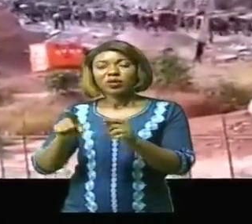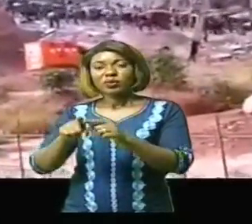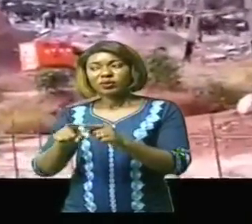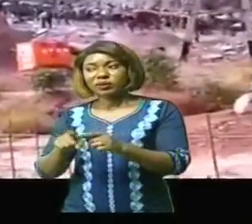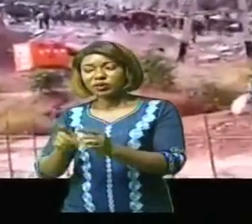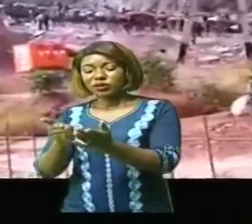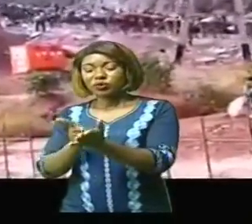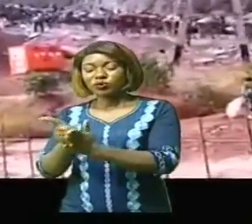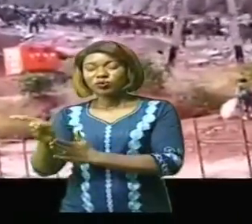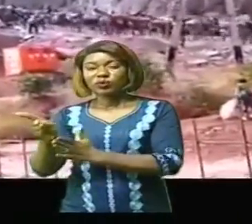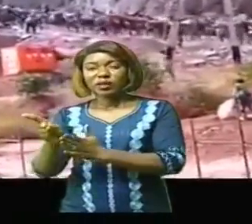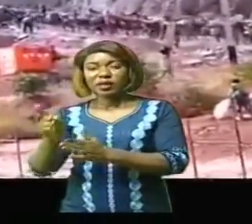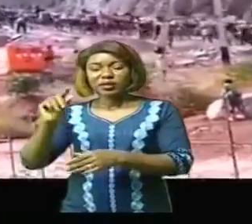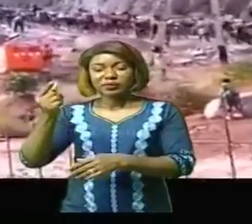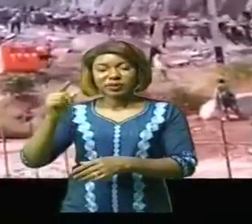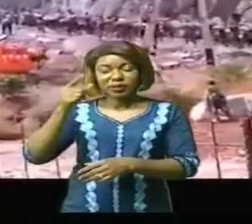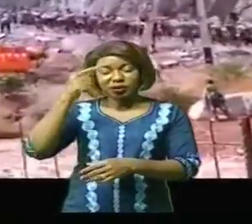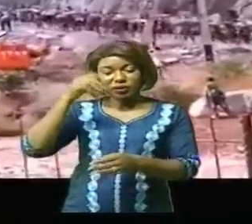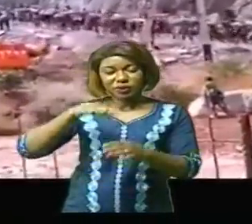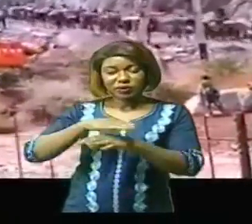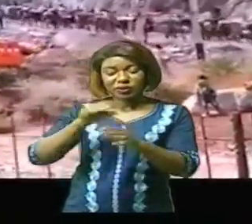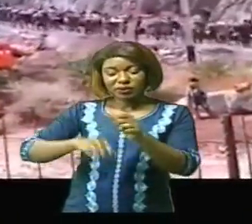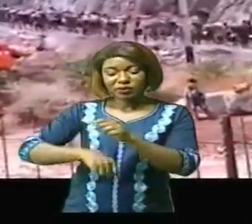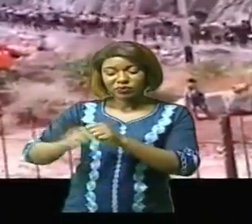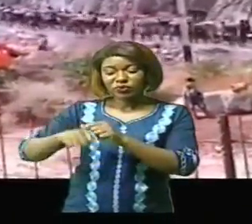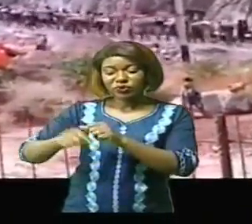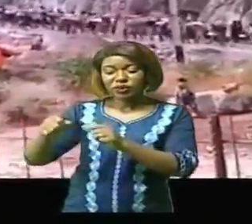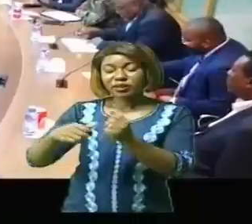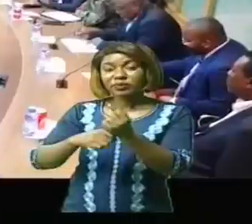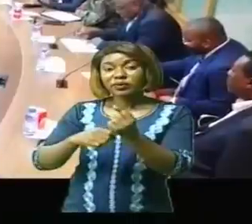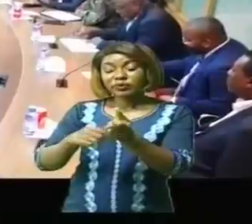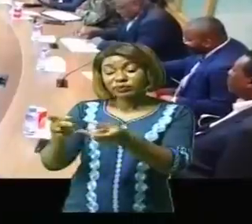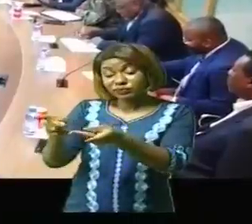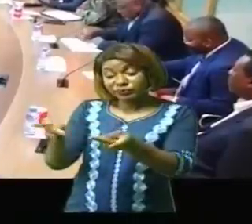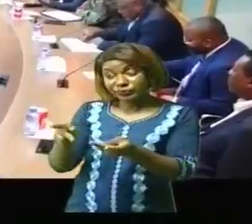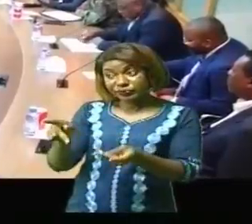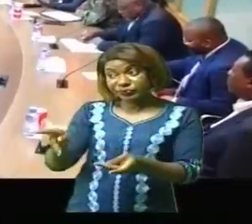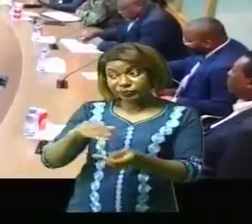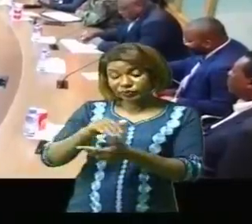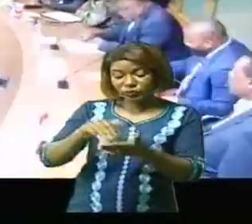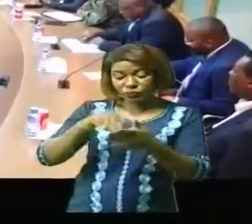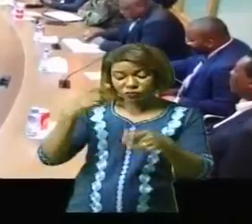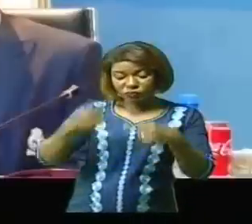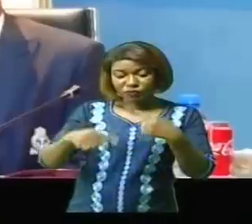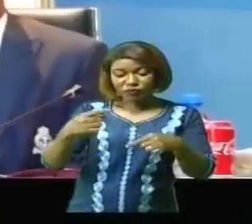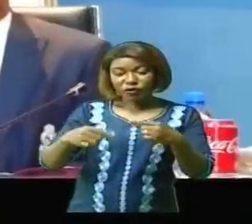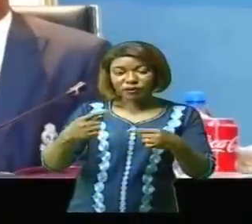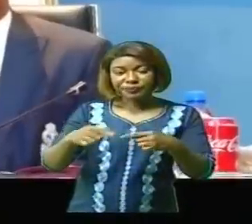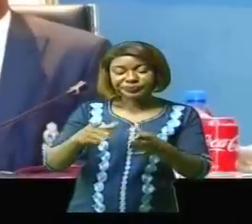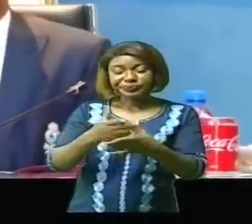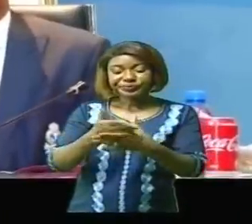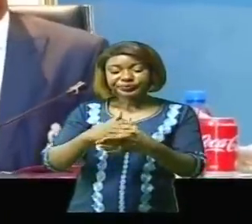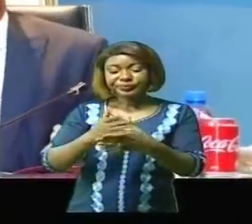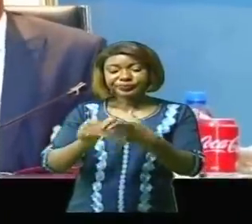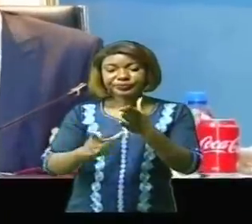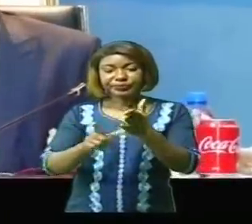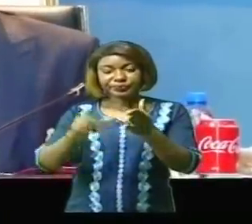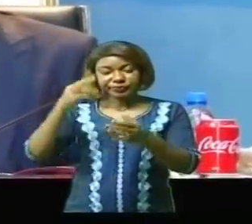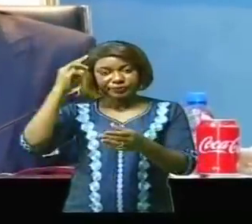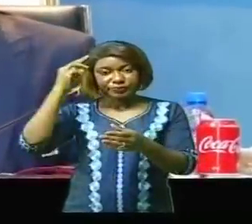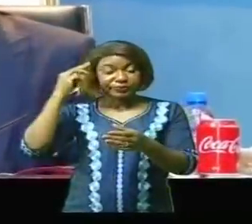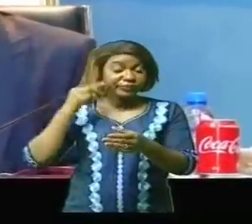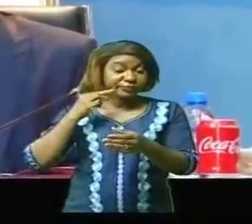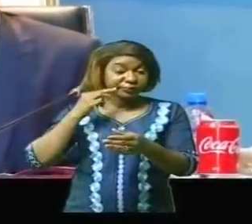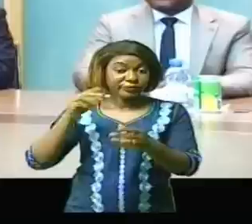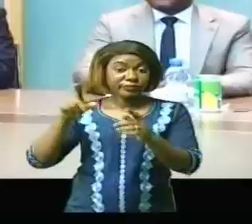droits miniers suite au déguerpissement des artisanaux de leur site était au centre des entretiens entre le vice-ministre de Mines